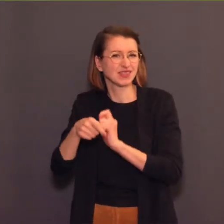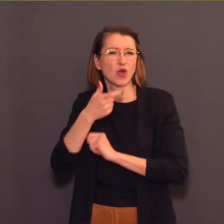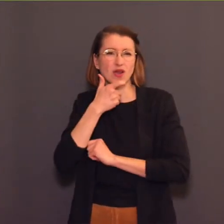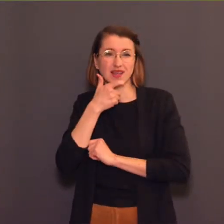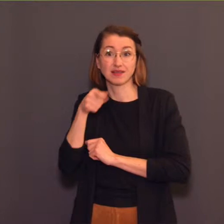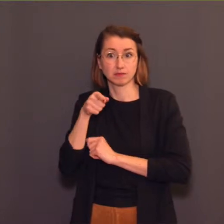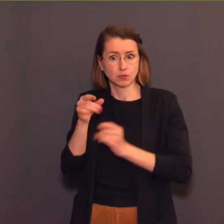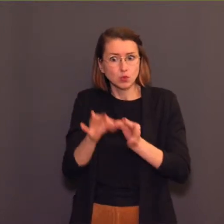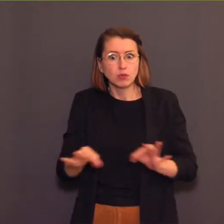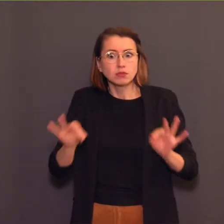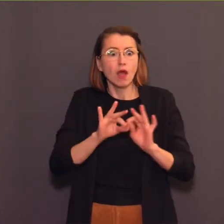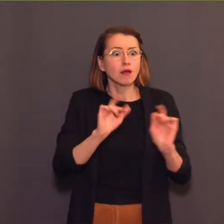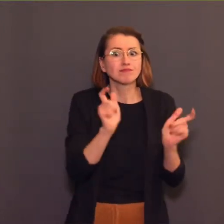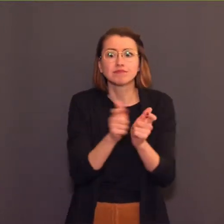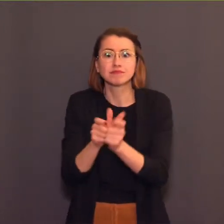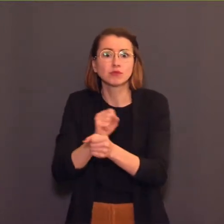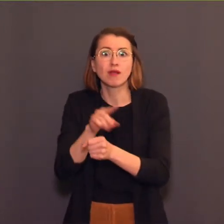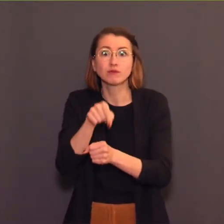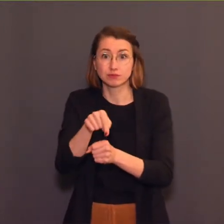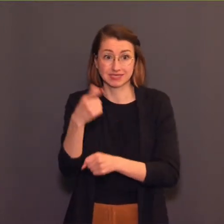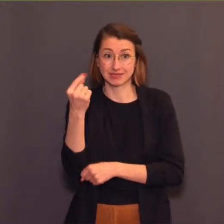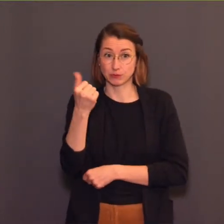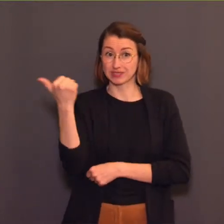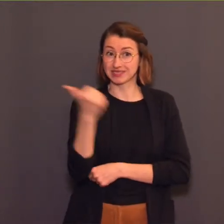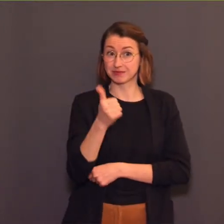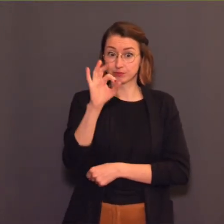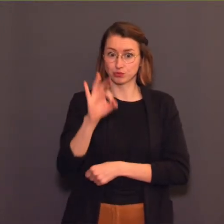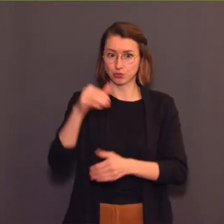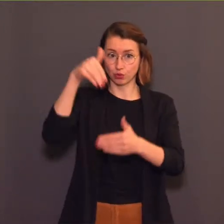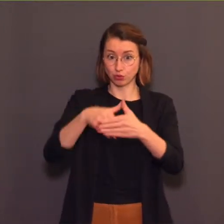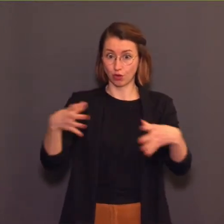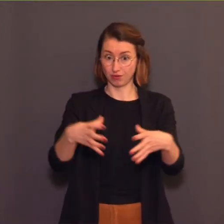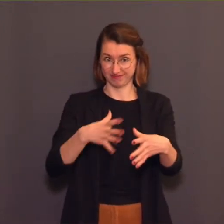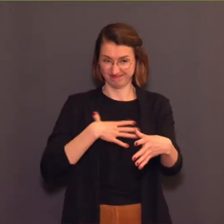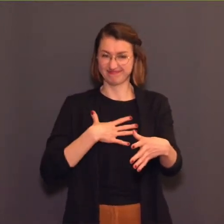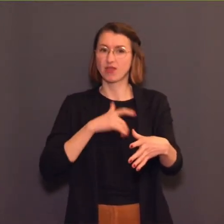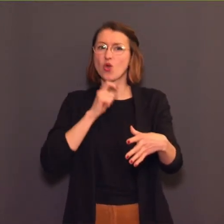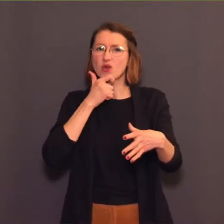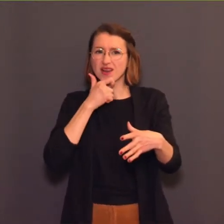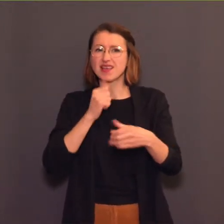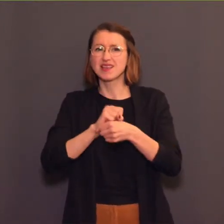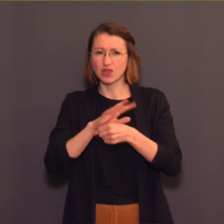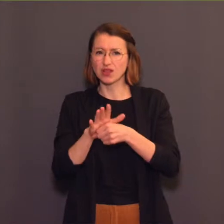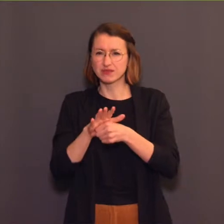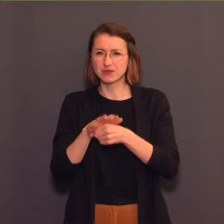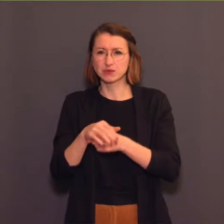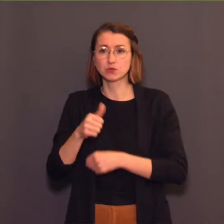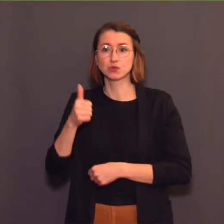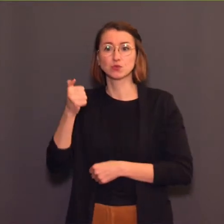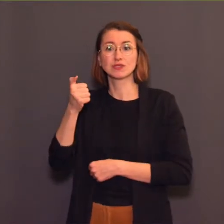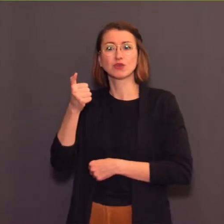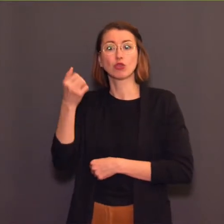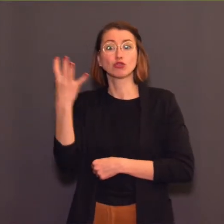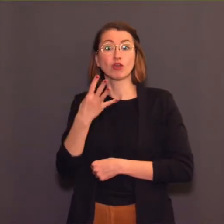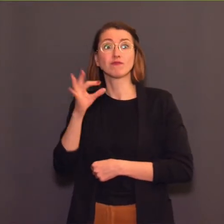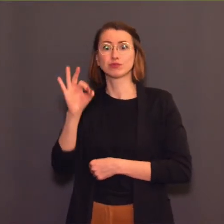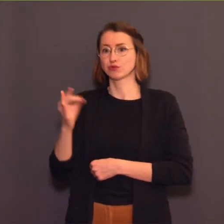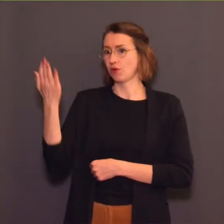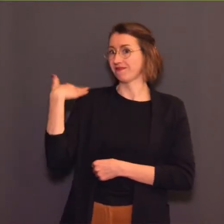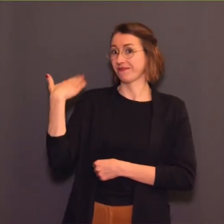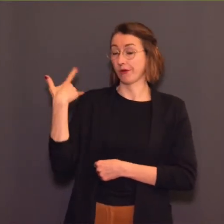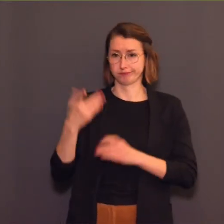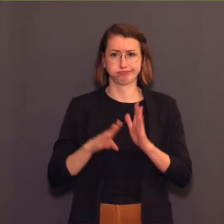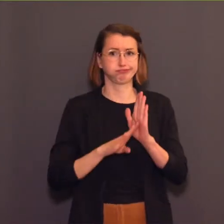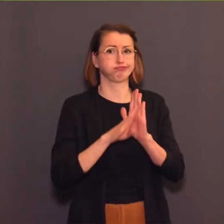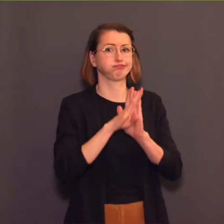retrouvées, alors qu'il s'agissait de 69% il y a une semaine. heureusement, d'une certaine manière, les deux autres variants